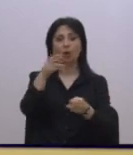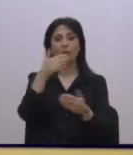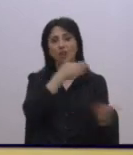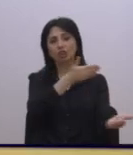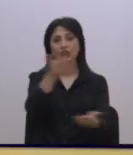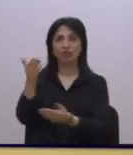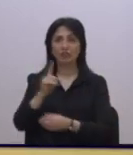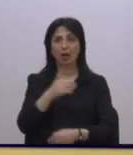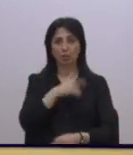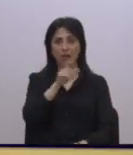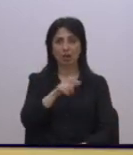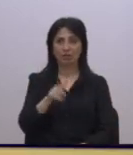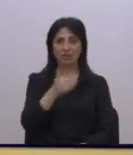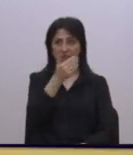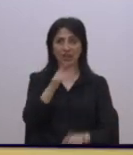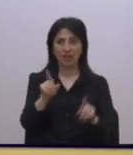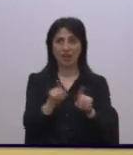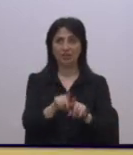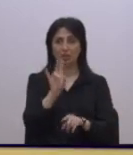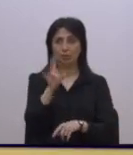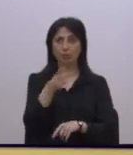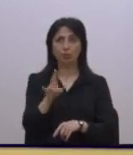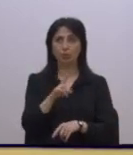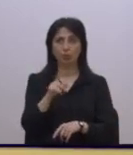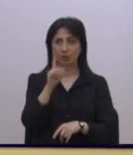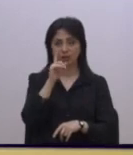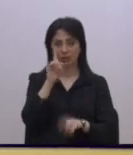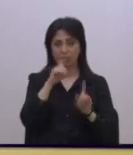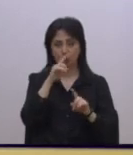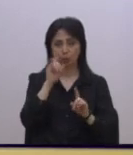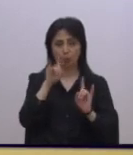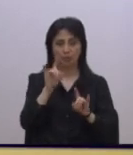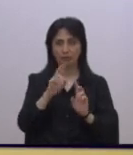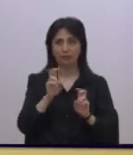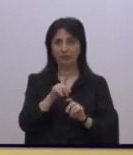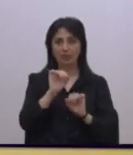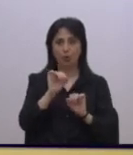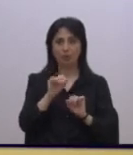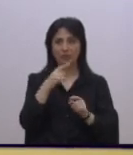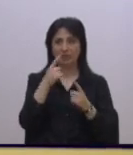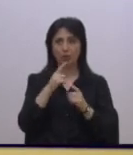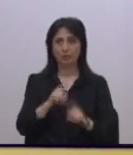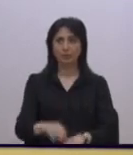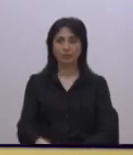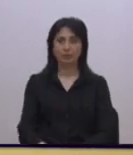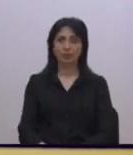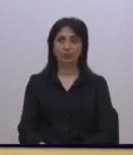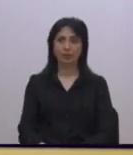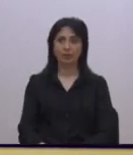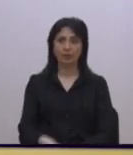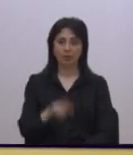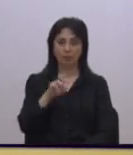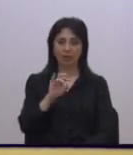კითხავთ ერთი რა უნდა ხალხს. თქვენ ეს ნუ იტყუებთ თავს თქვენი მომხრეებთან საუბრით.